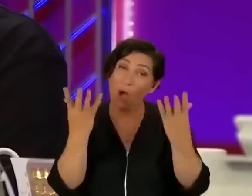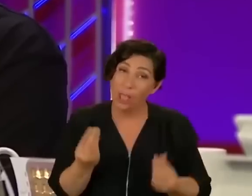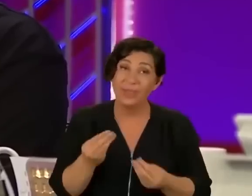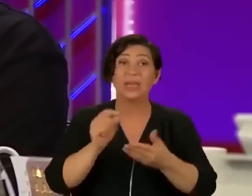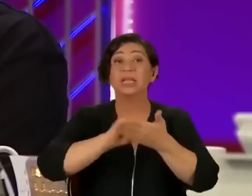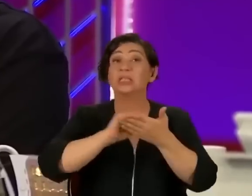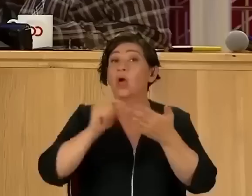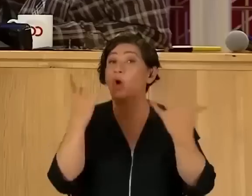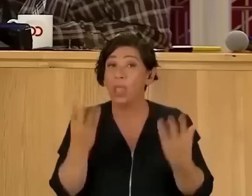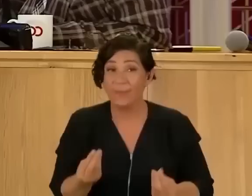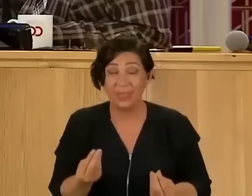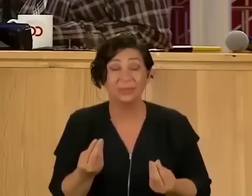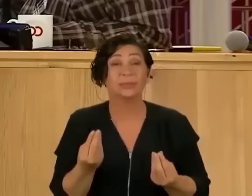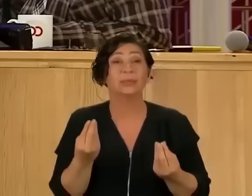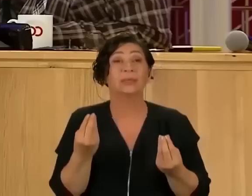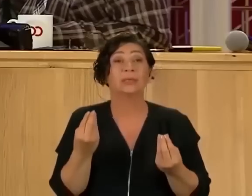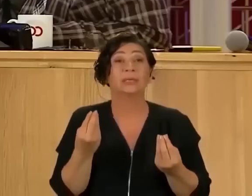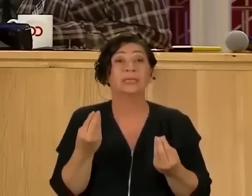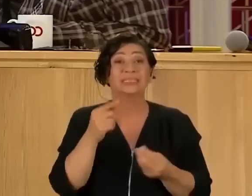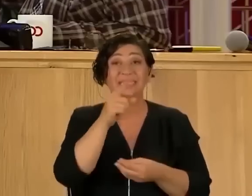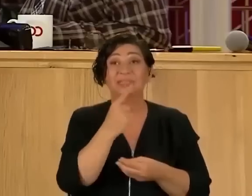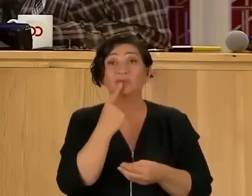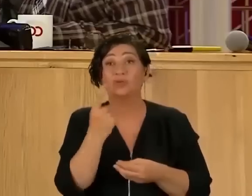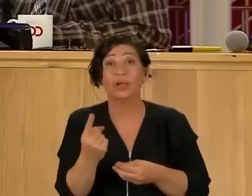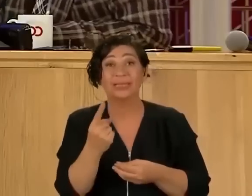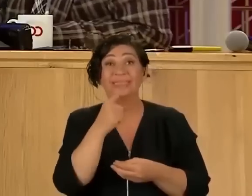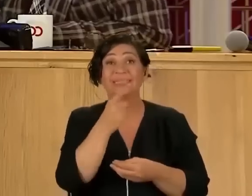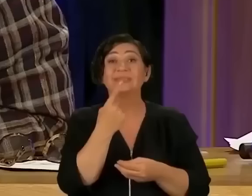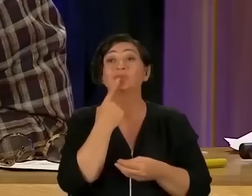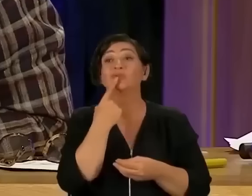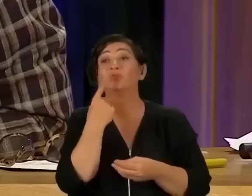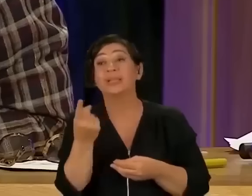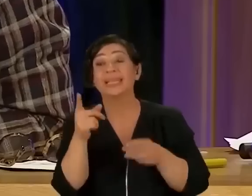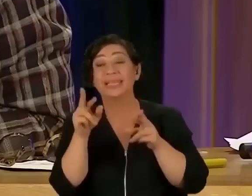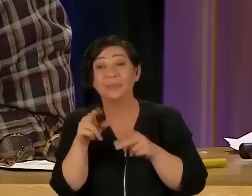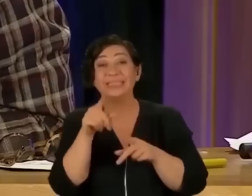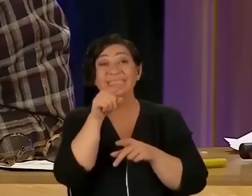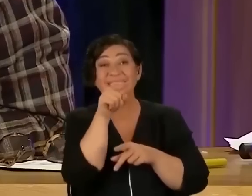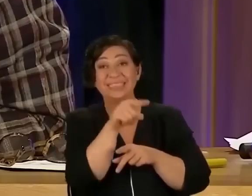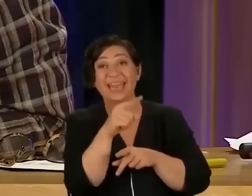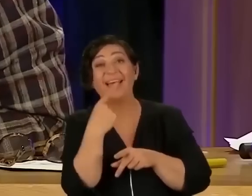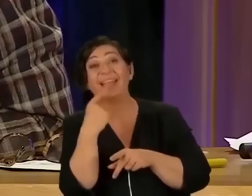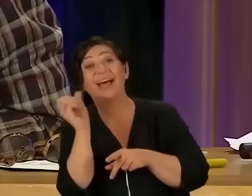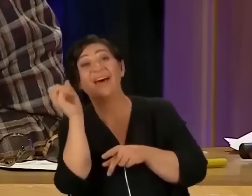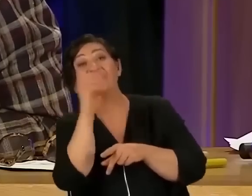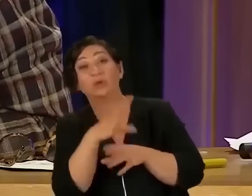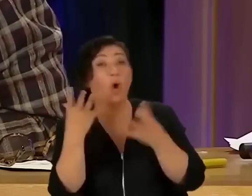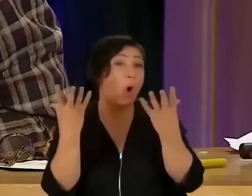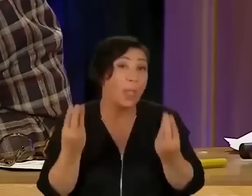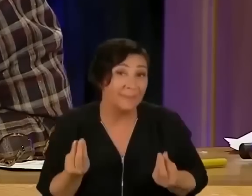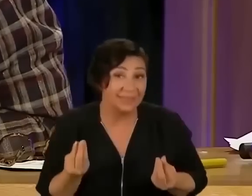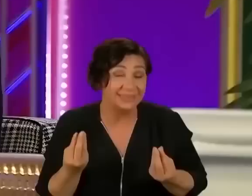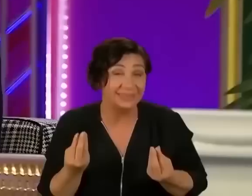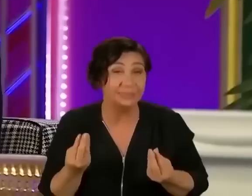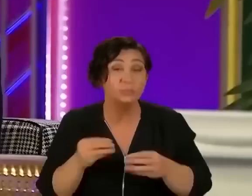olabilir, yazarak olabilir. Senin söylediğin bir şeyi senin söylediğin gibi sana atfederek söylüyor